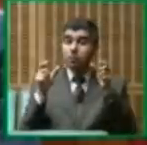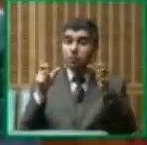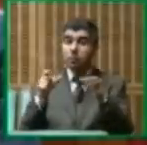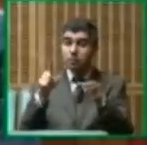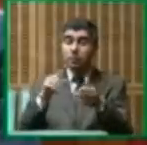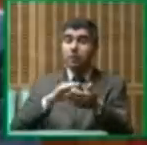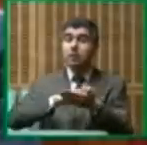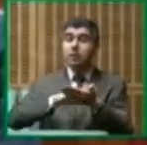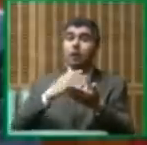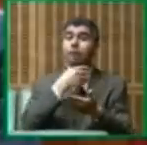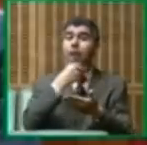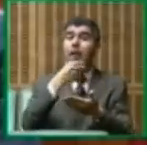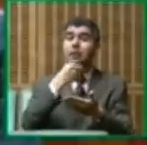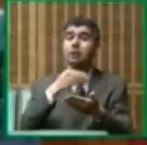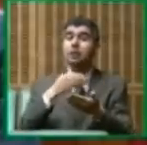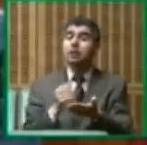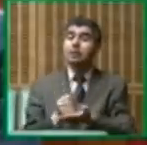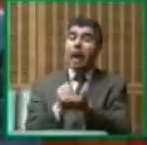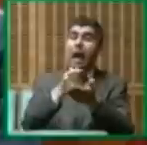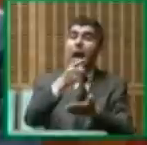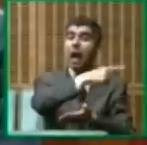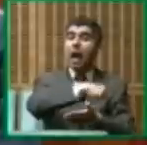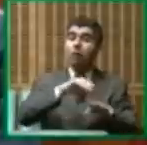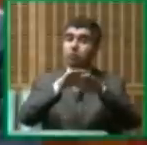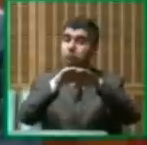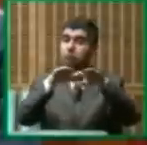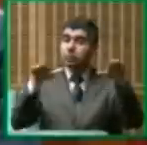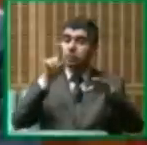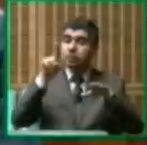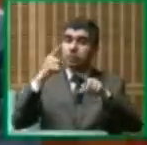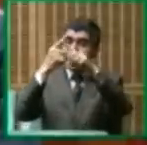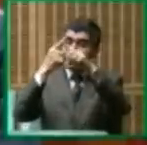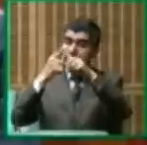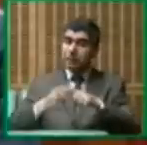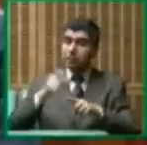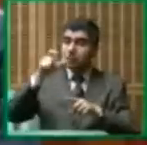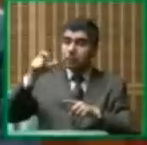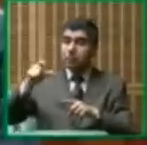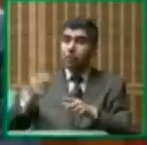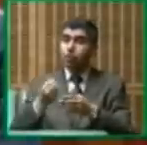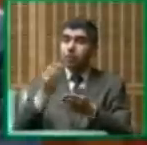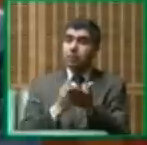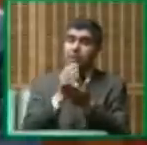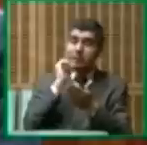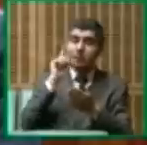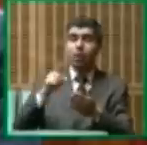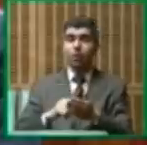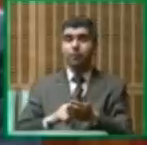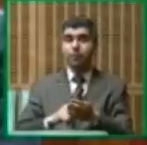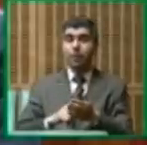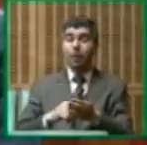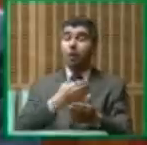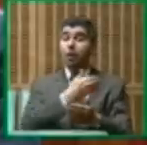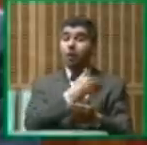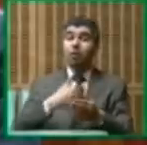تيسير إنجاز هذه العملية الوطنية الكبرى في أحسن الظروف ووفق شروط الحكامة الجيدة. دعوة السيد